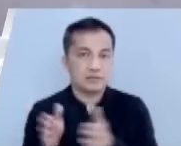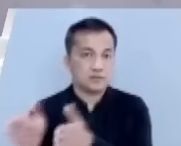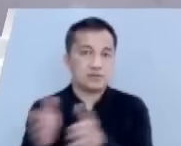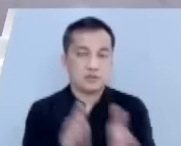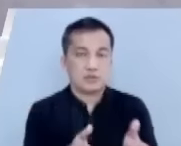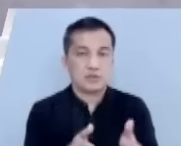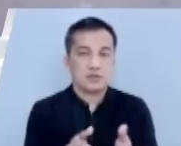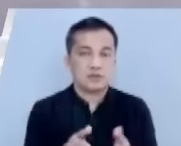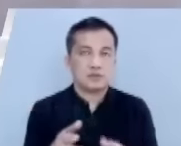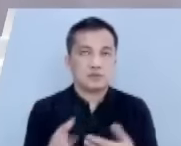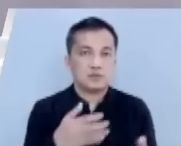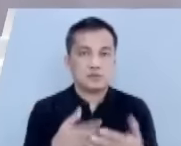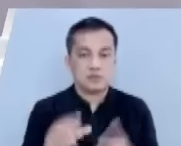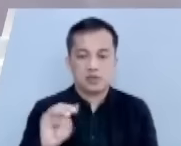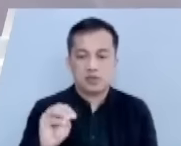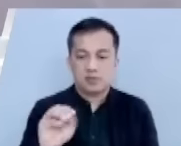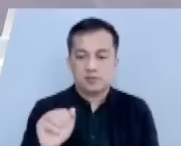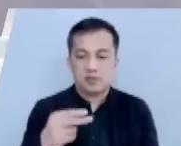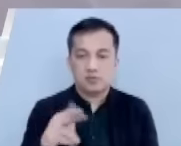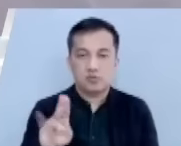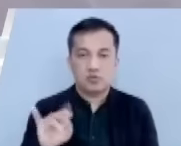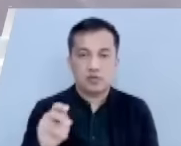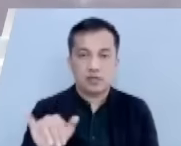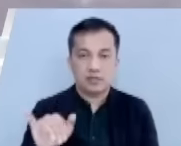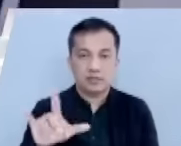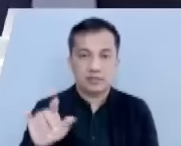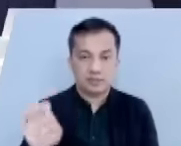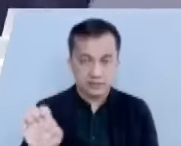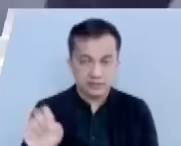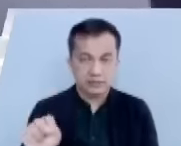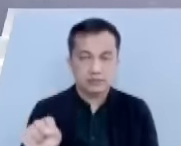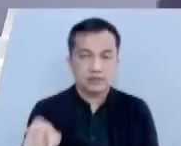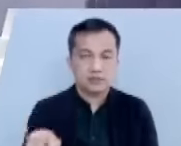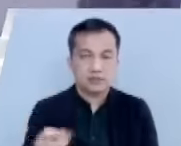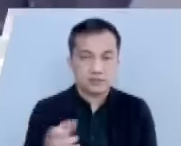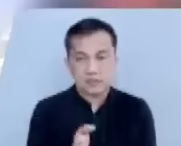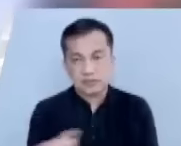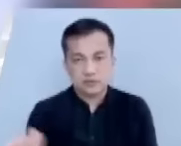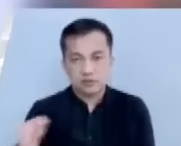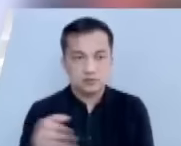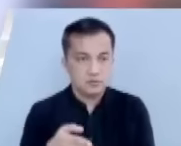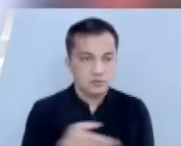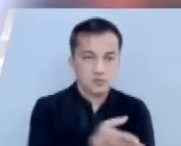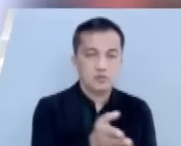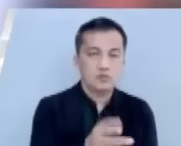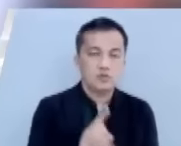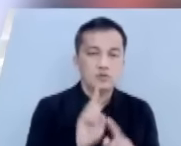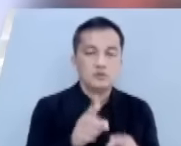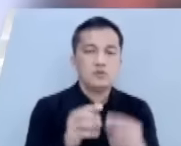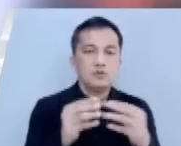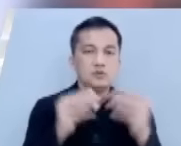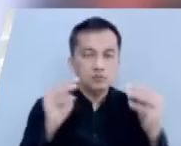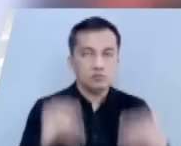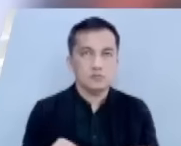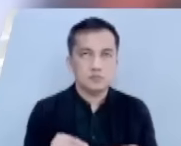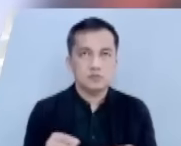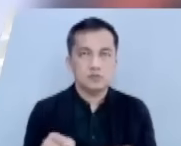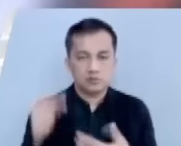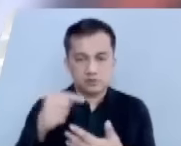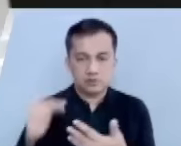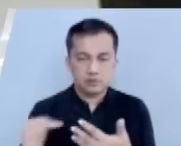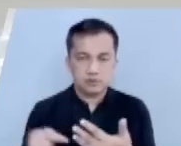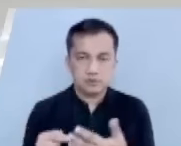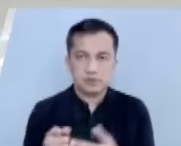mabuhay lanes. Lalo't ito ang mga alternatibong daan patungo sa mga malls at iba pang pasyalan